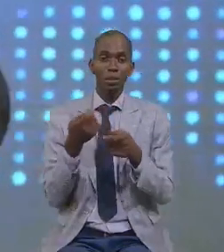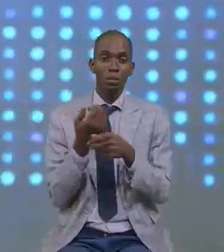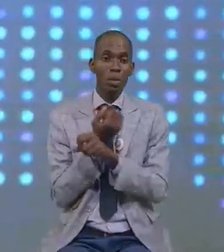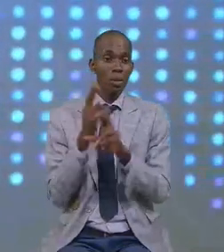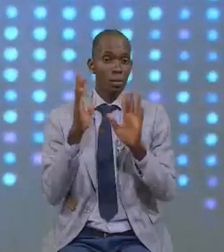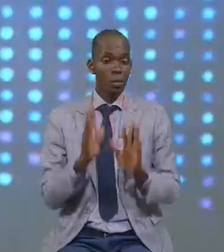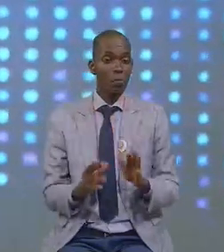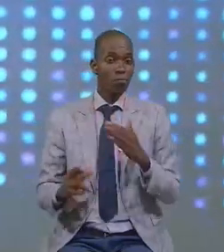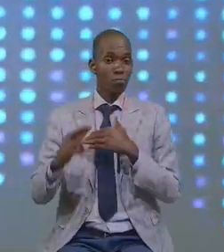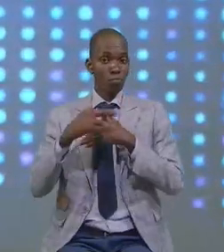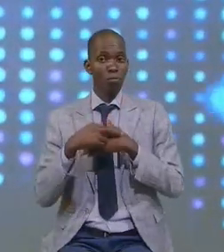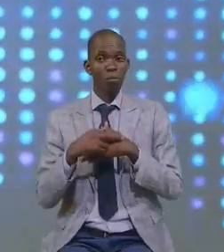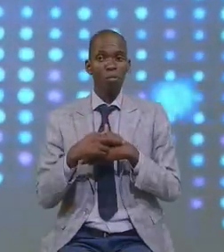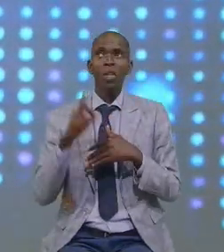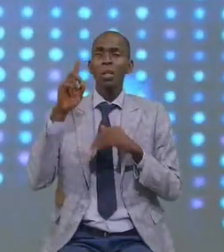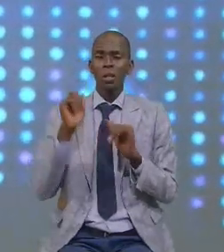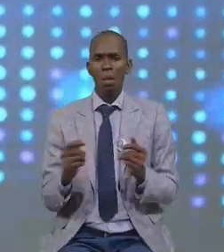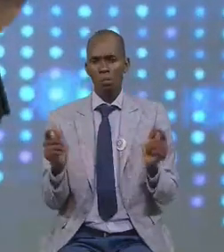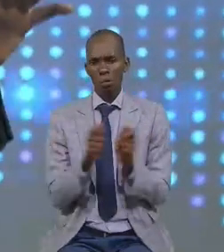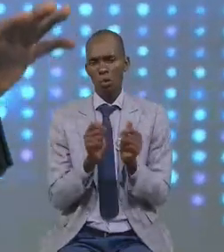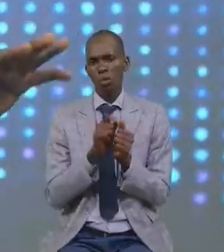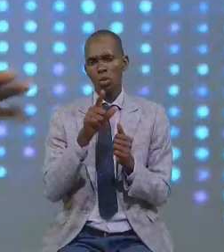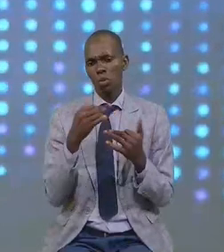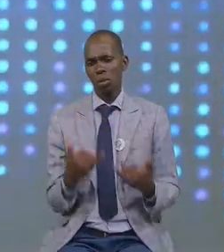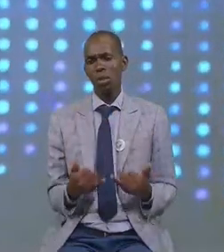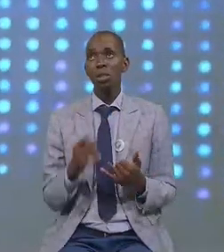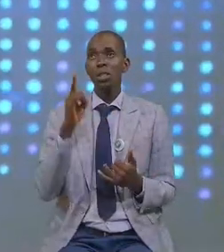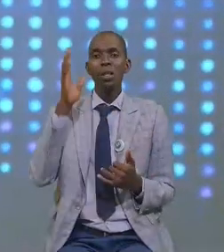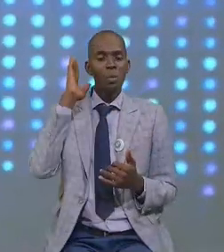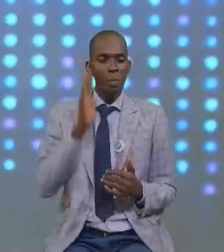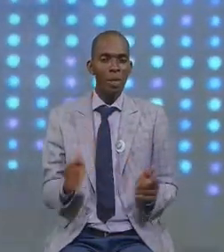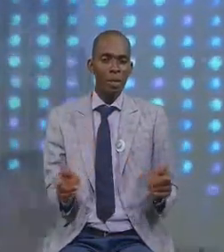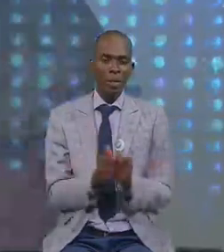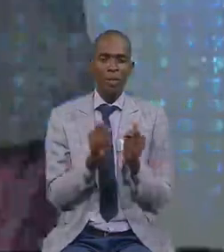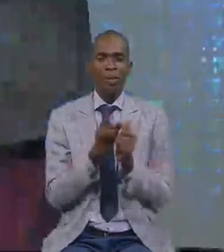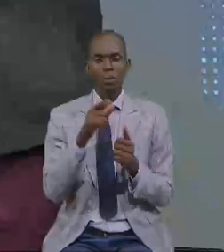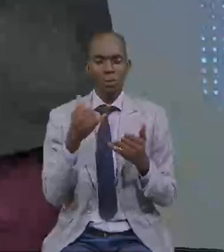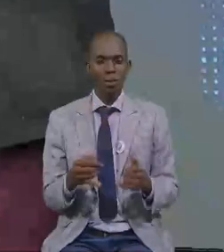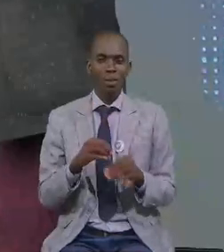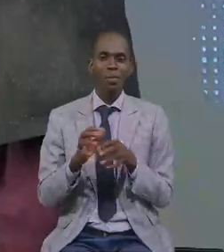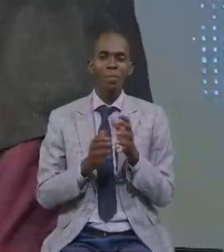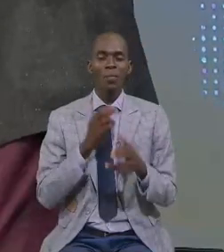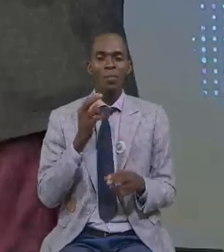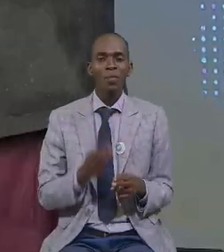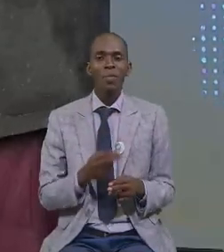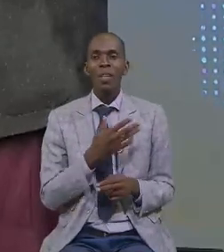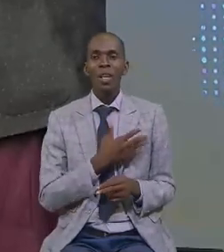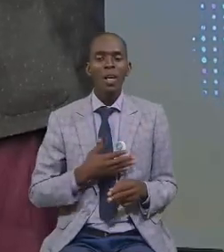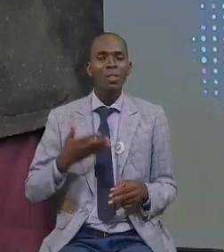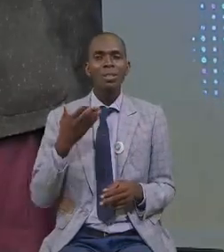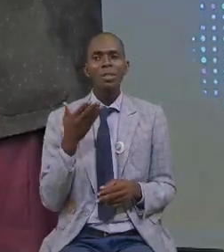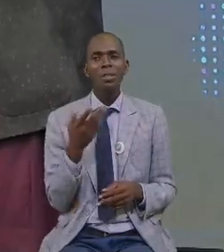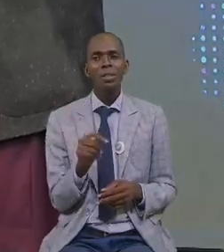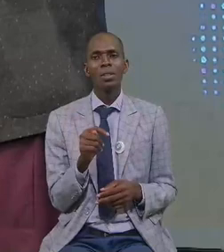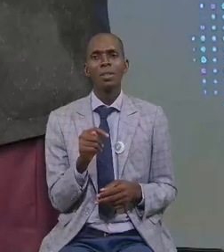numéro 1, il peut venir à vous maintenant là-bas. Il viendra à vous maintenant. Et alors, il